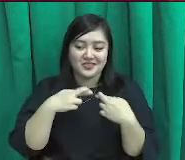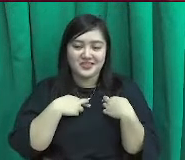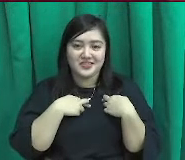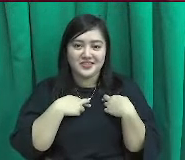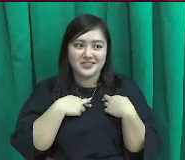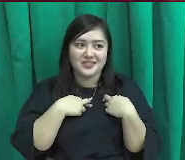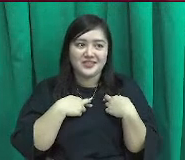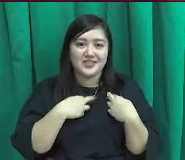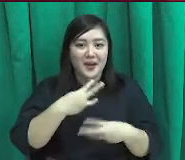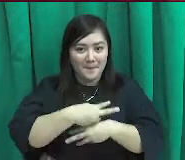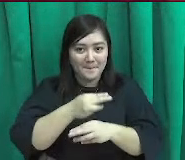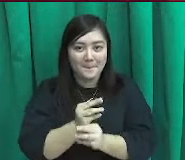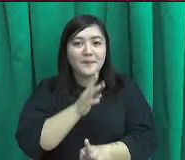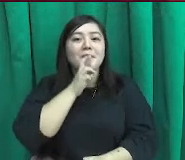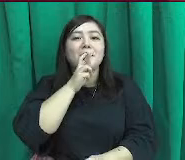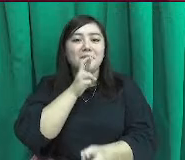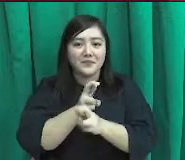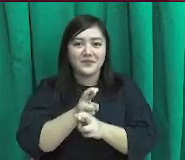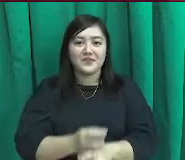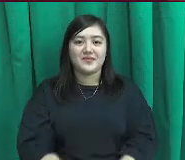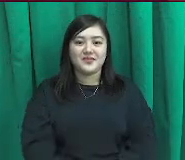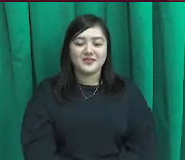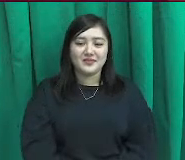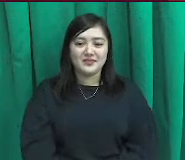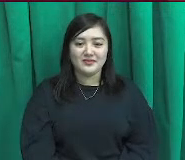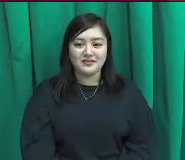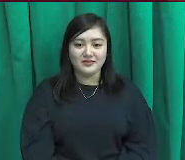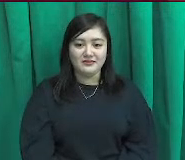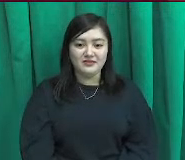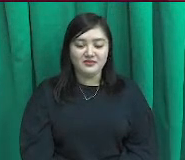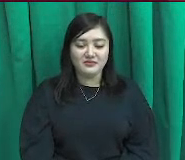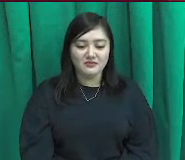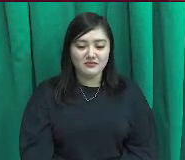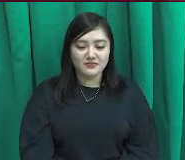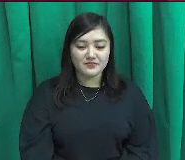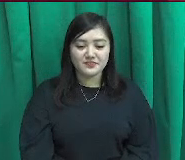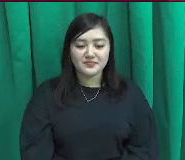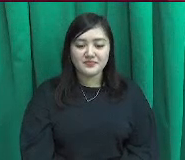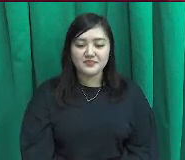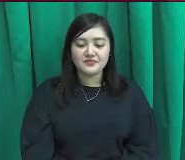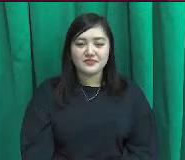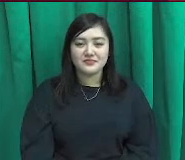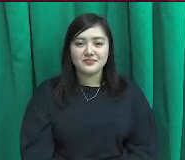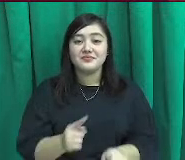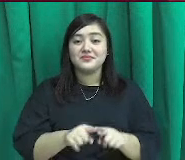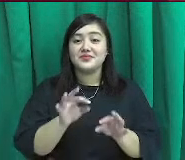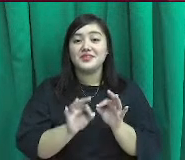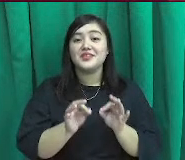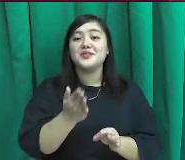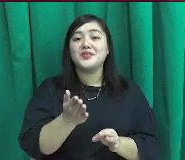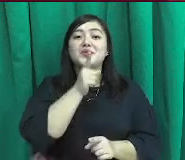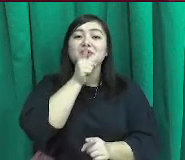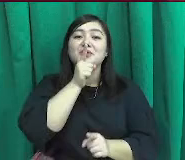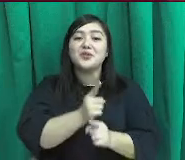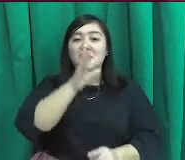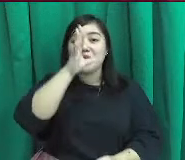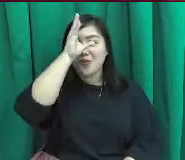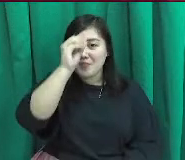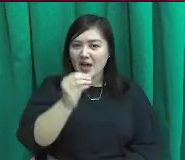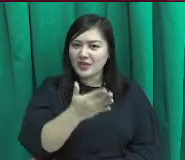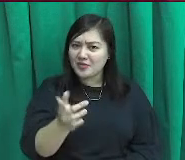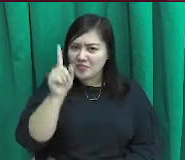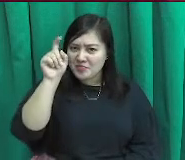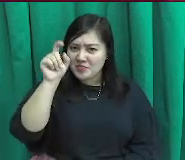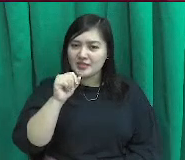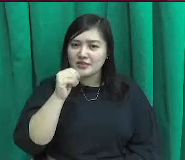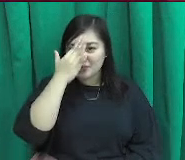Akala nila madali lang dumikit eh. Akala nila madali lang dumikit pero eh. Pero patunay kang lalaki, dapat alam mo kung sinong didikitan mo.